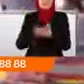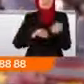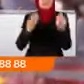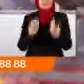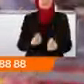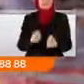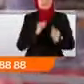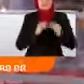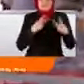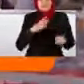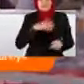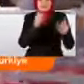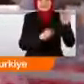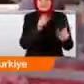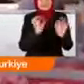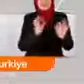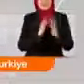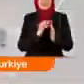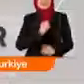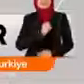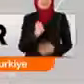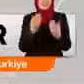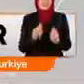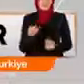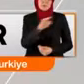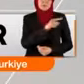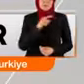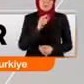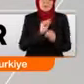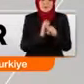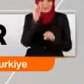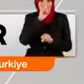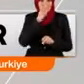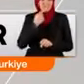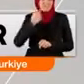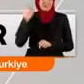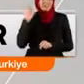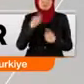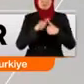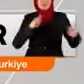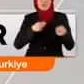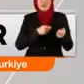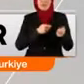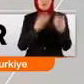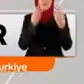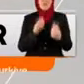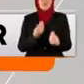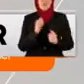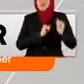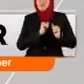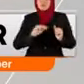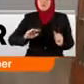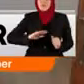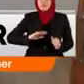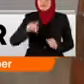açılmasını insanlarda genellikle evde sıkılan insanlar nedeniyle geçtiğimiz yılı uzaktan eğitimle geçiren yükseköğretimi ler için